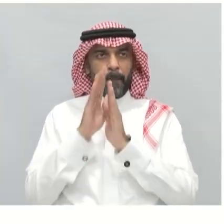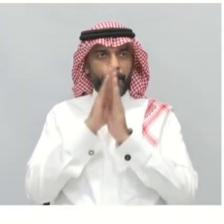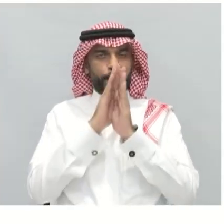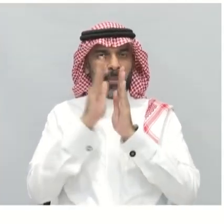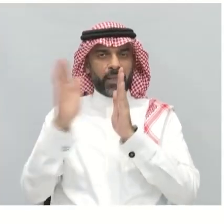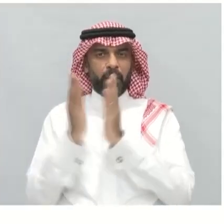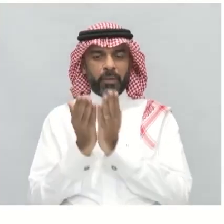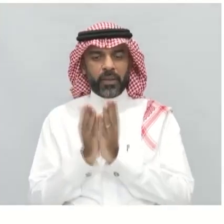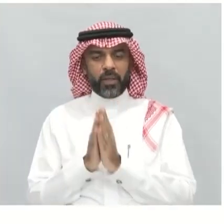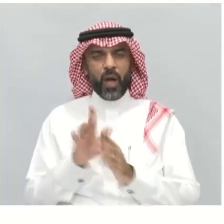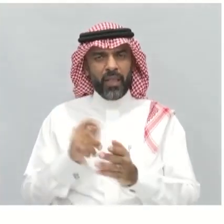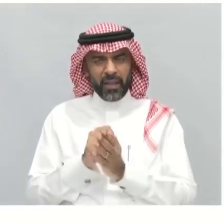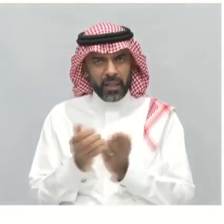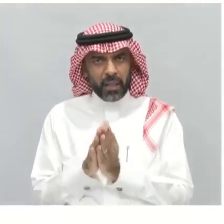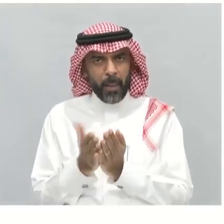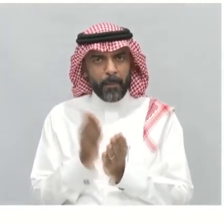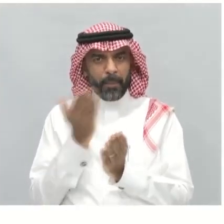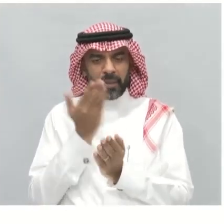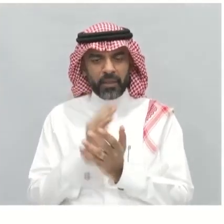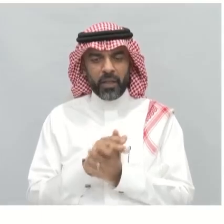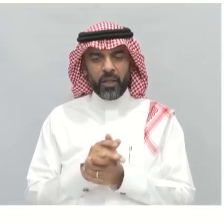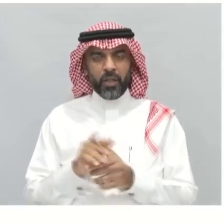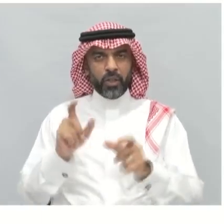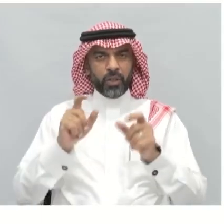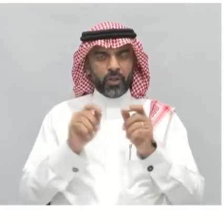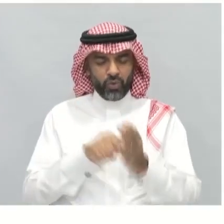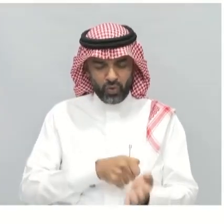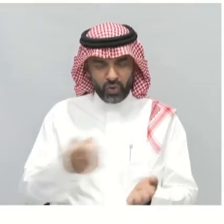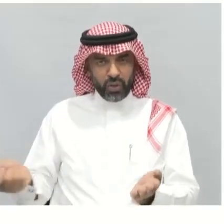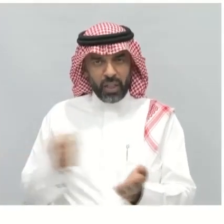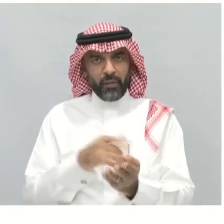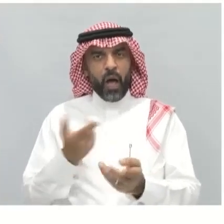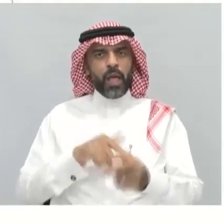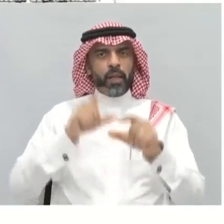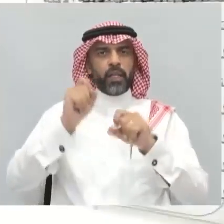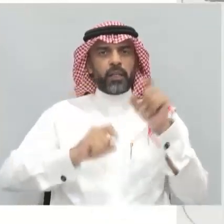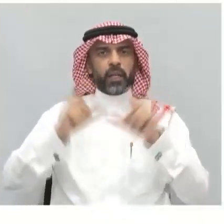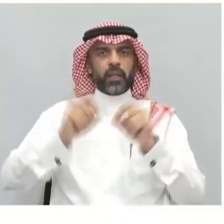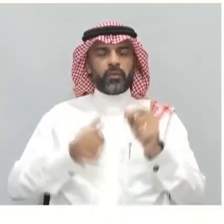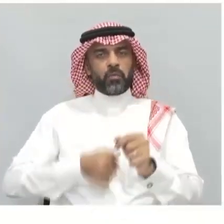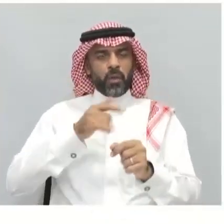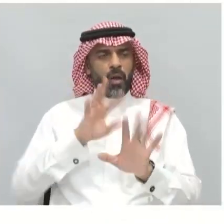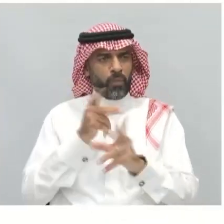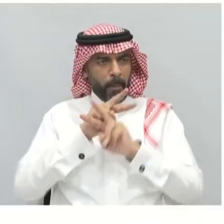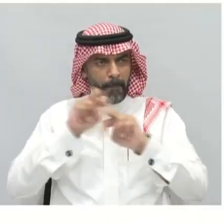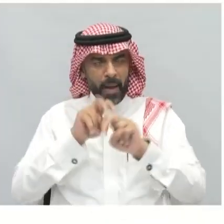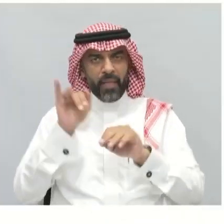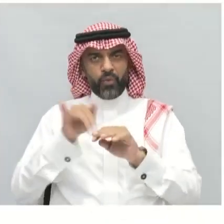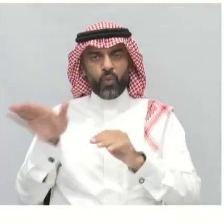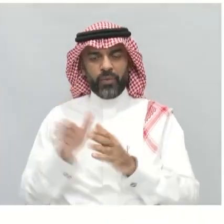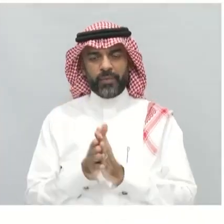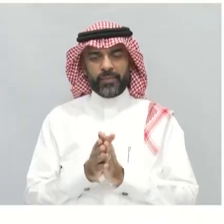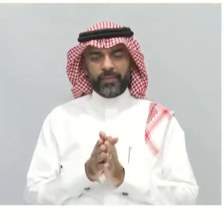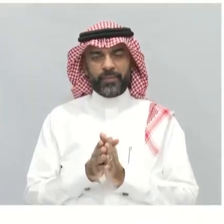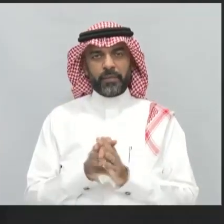المدرسيه المقررات الدراسيه الصحف الشبكه العنكبوتيه وبهذا يكون درسنا قد انتهى لهذا